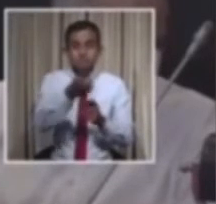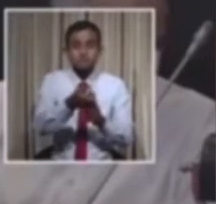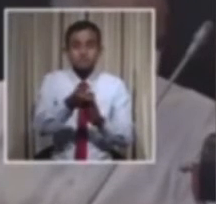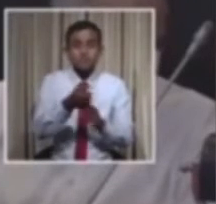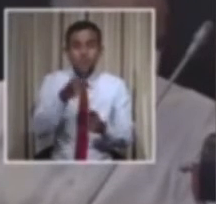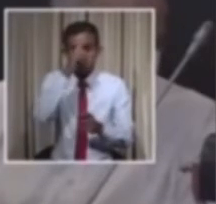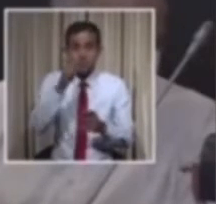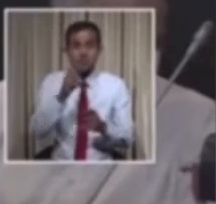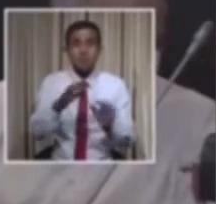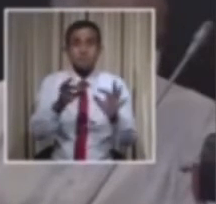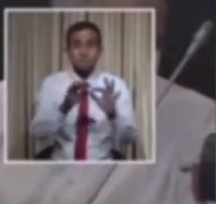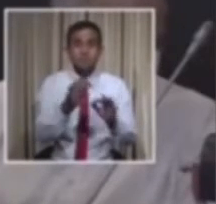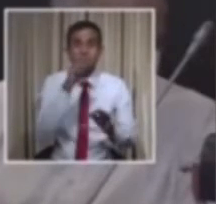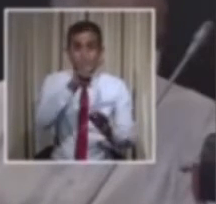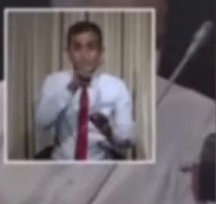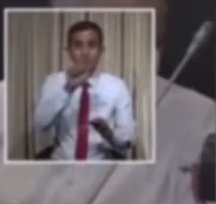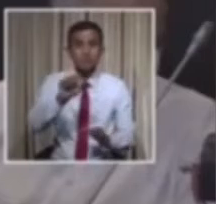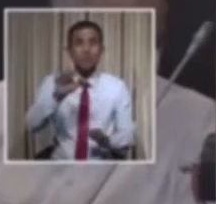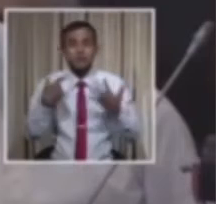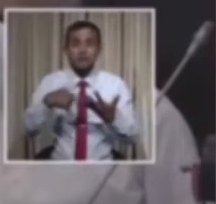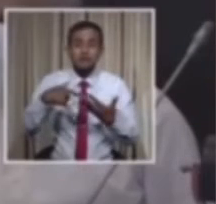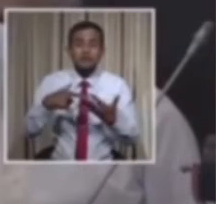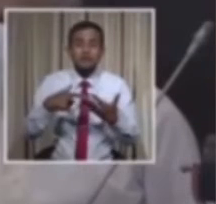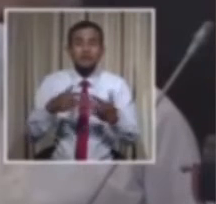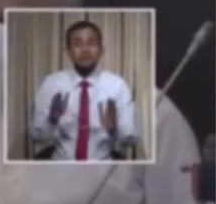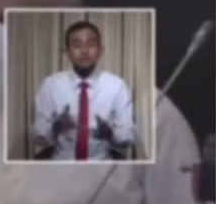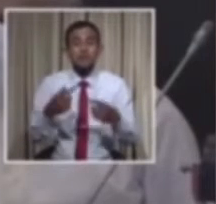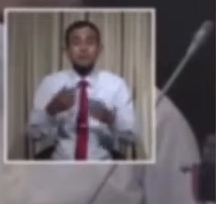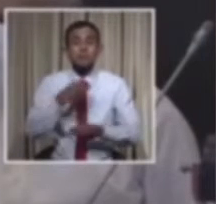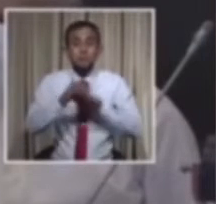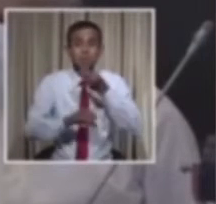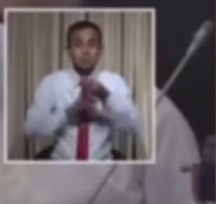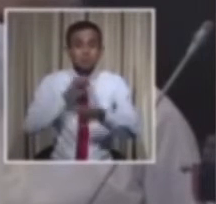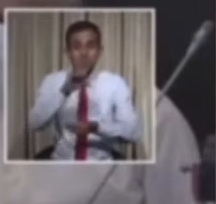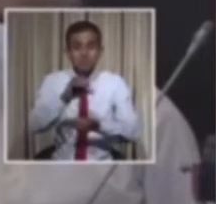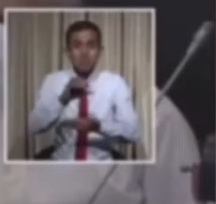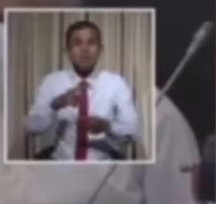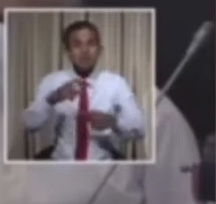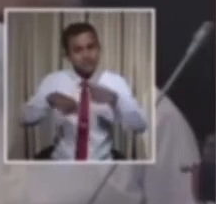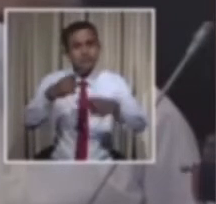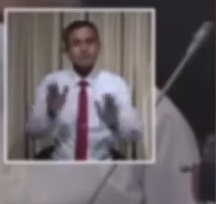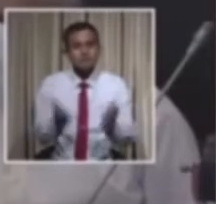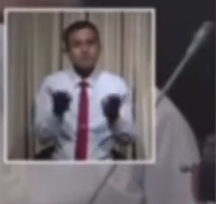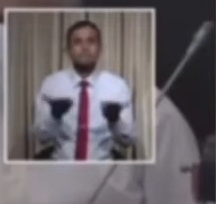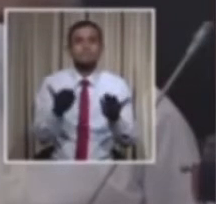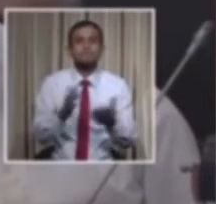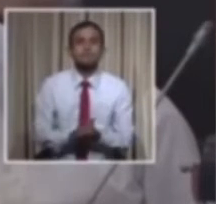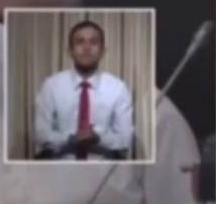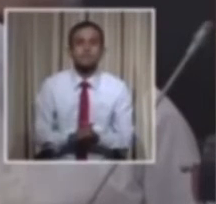செயற்படுத்துவதற்கு அரசாங்கம் தொடர்ச்சியாக நடவடிக்கை மேற்கொண்டது. இதுவரை சுமார் 60,000